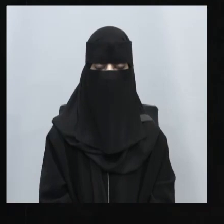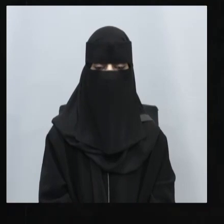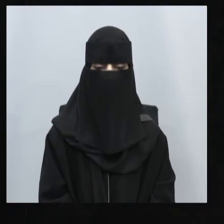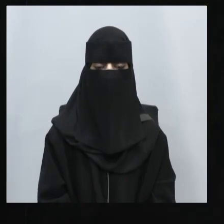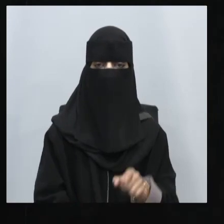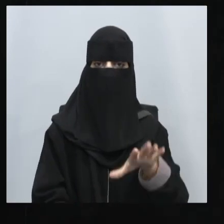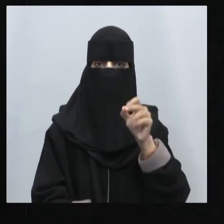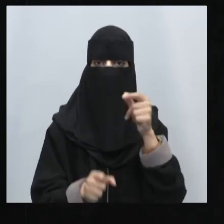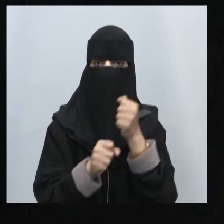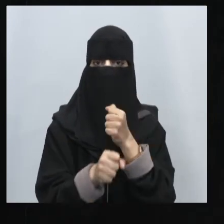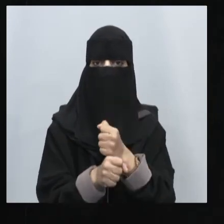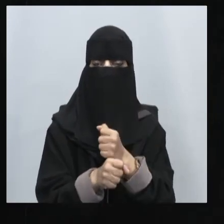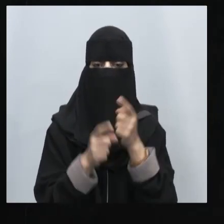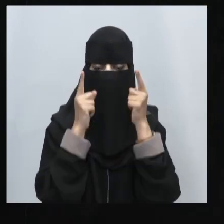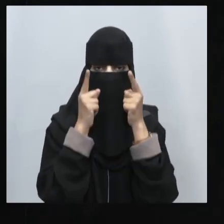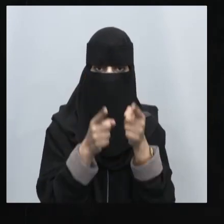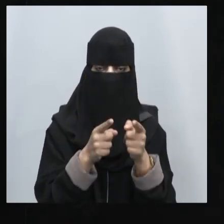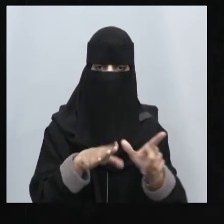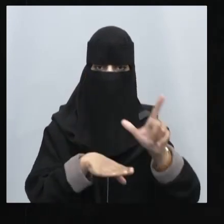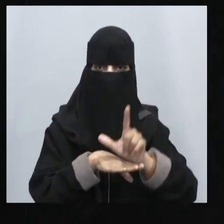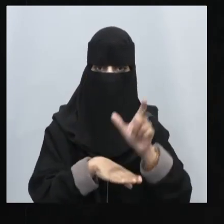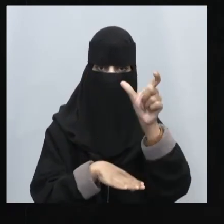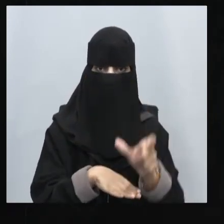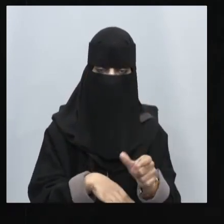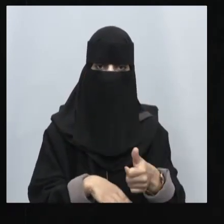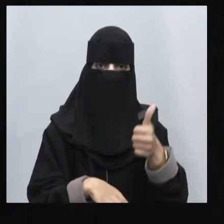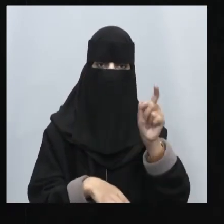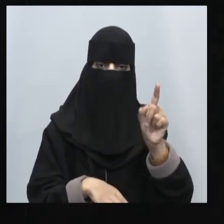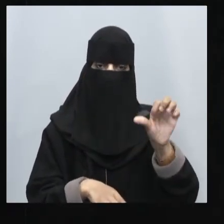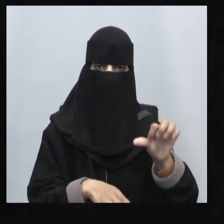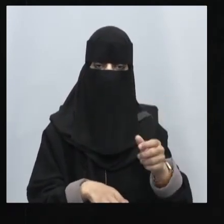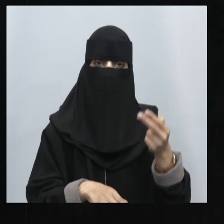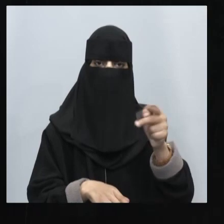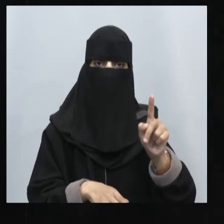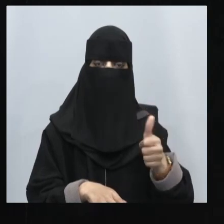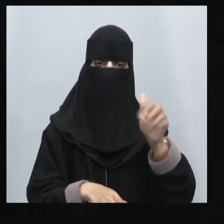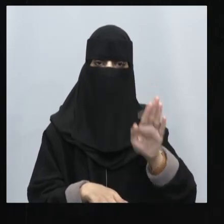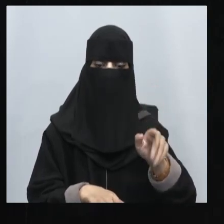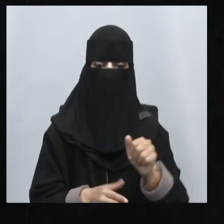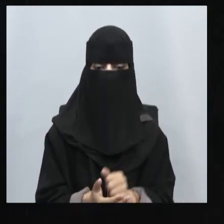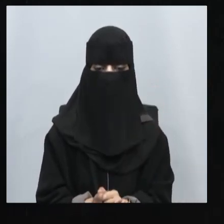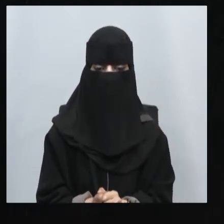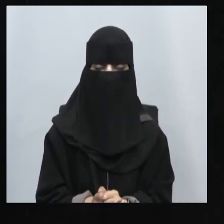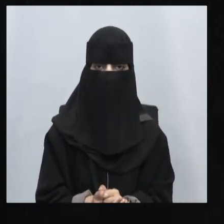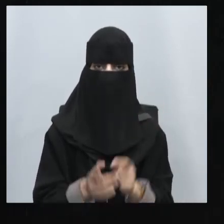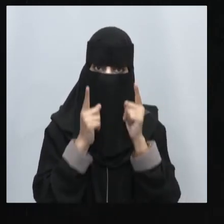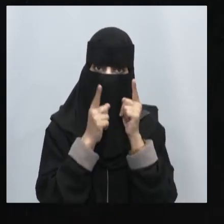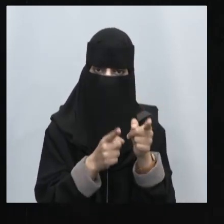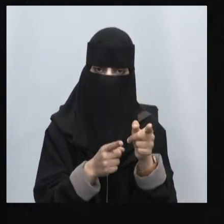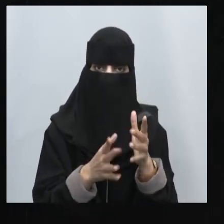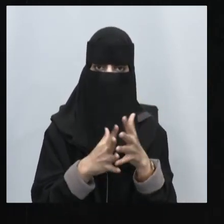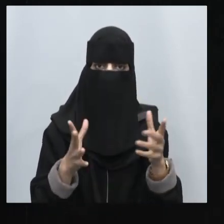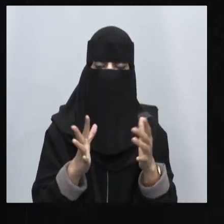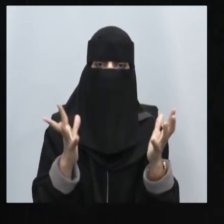ما هي ابرز اعمال الخليفه ابو العباس عبد الله بن محمد طلابي وطالباتي ابو العباس كان